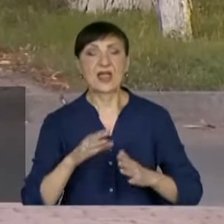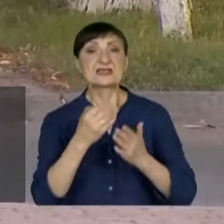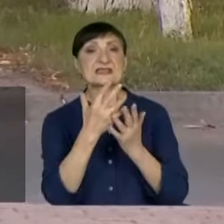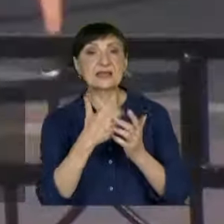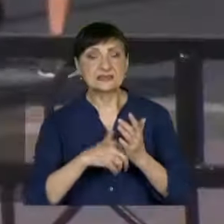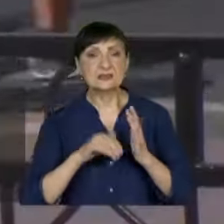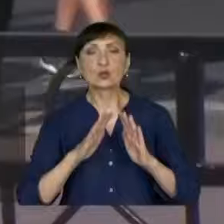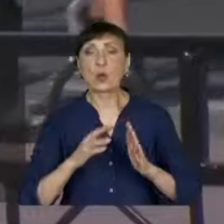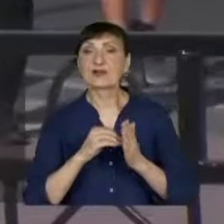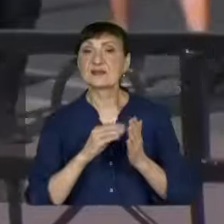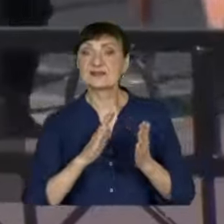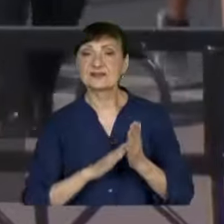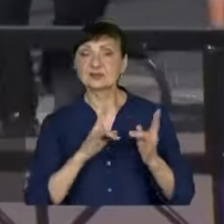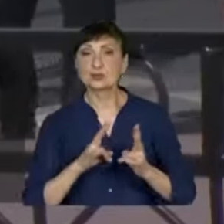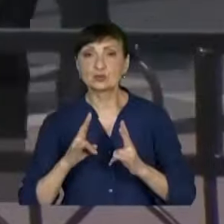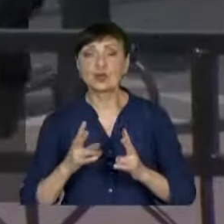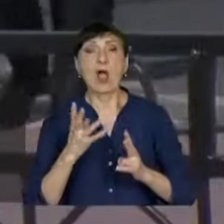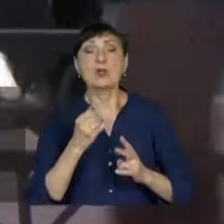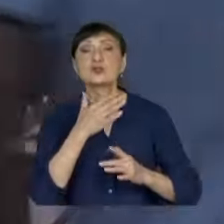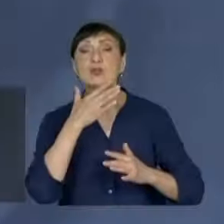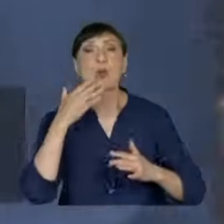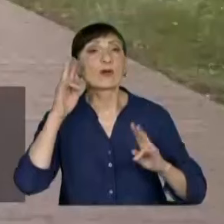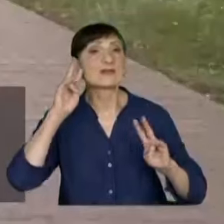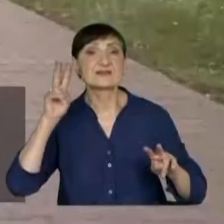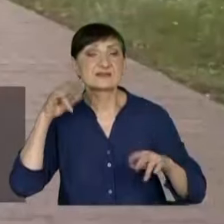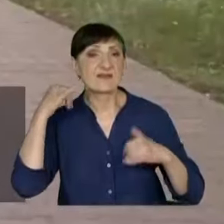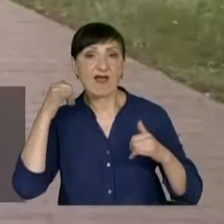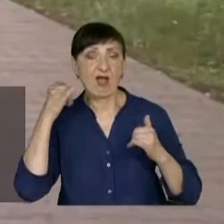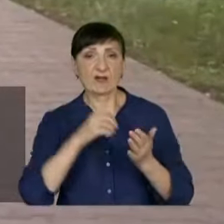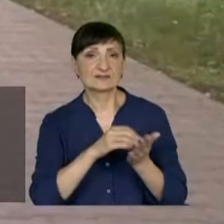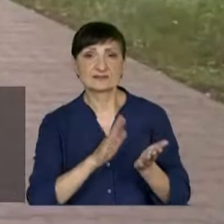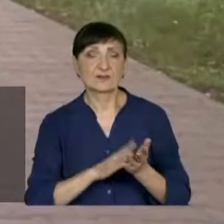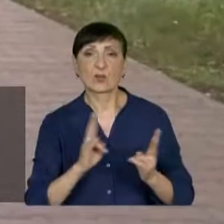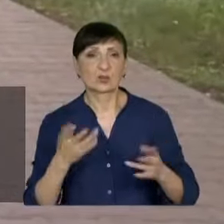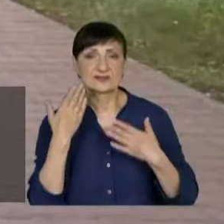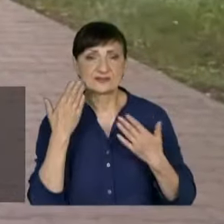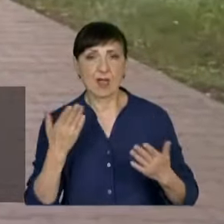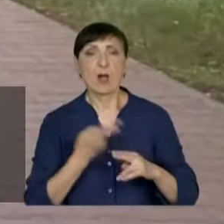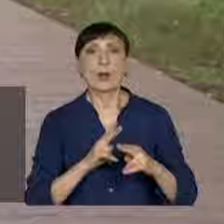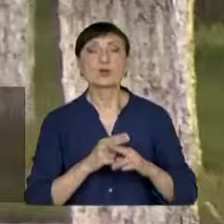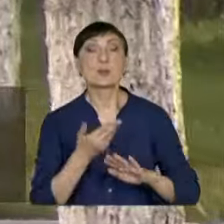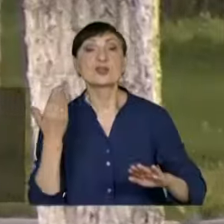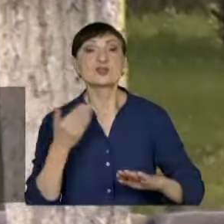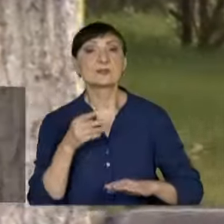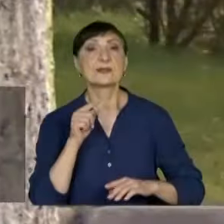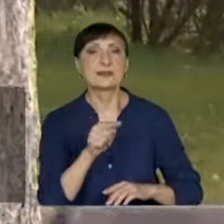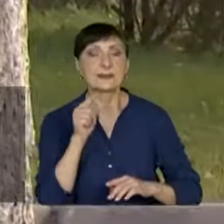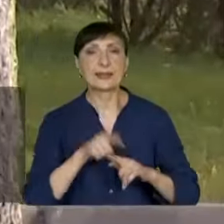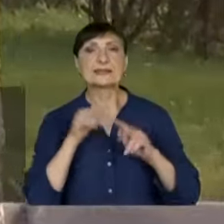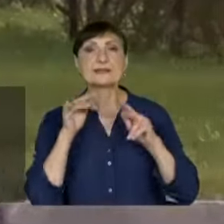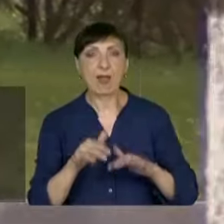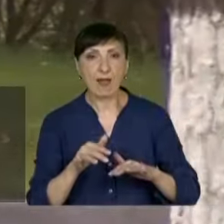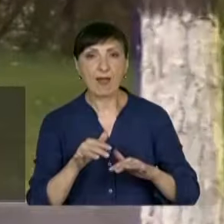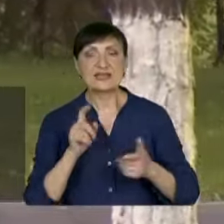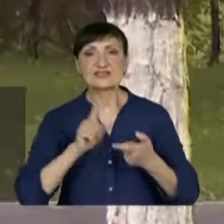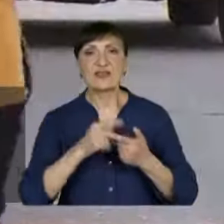включает лишь зарегистрированные инциденты. Множество случаев остаются вне официального учета. Поэтому прежде чем совершить какие-либо действия,